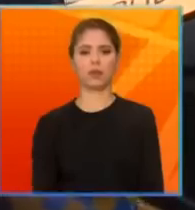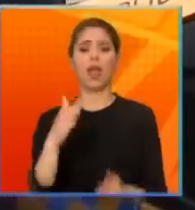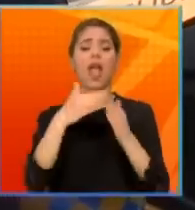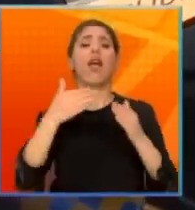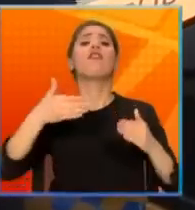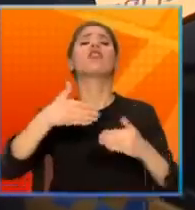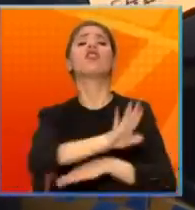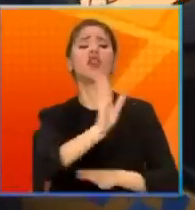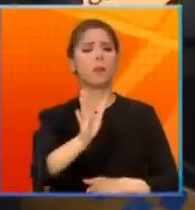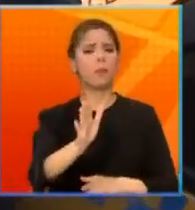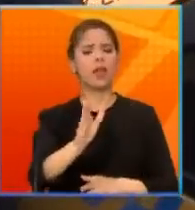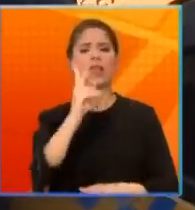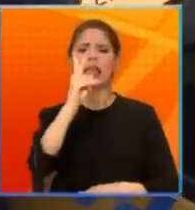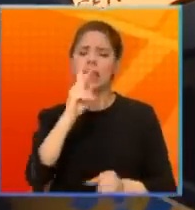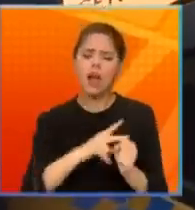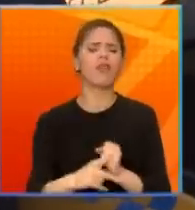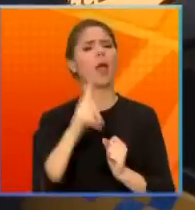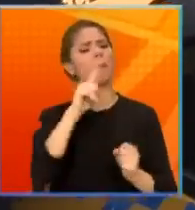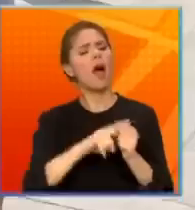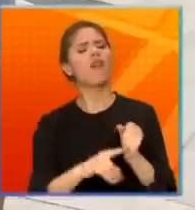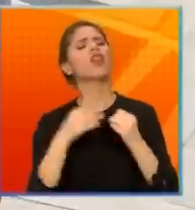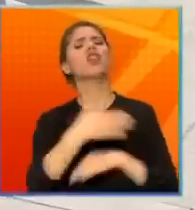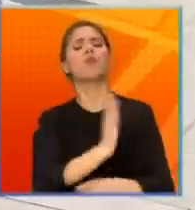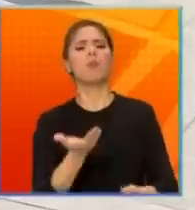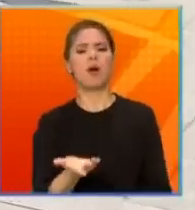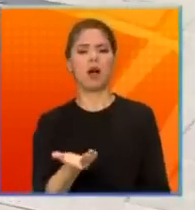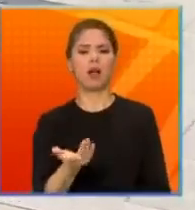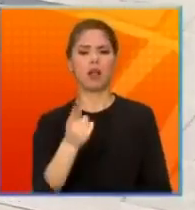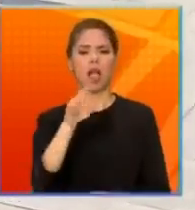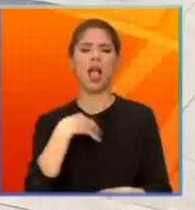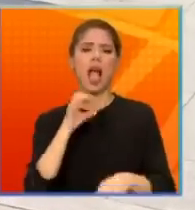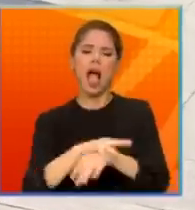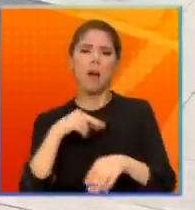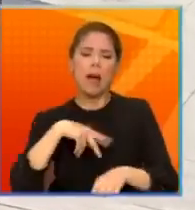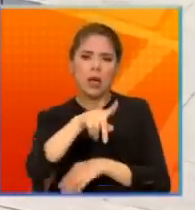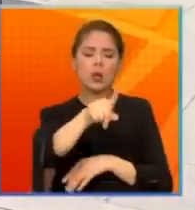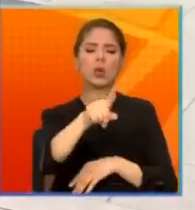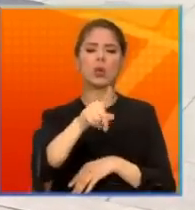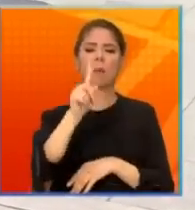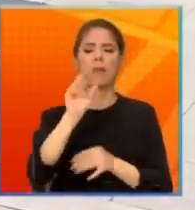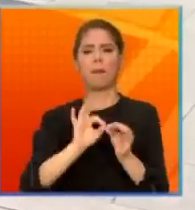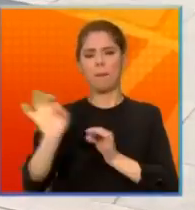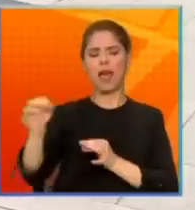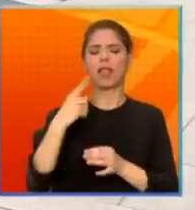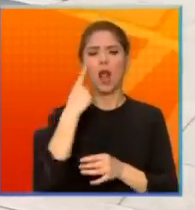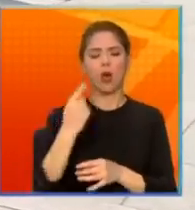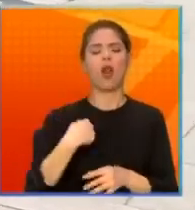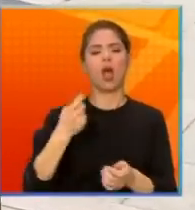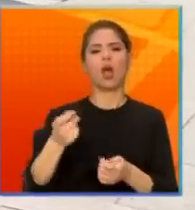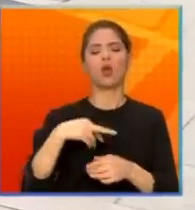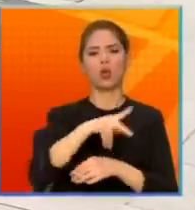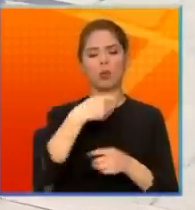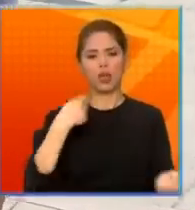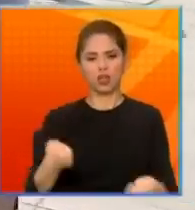Evinizden çıkmayın kardeşim ya. Bir hafta çıkmayın. Hemen yürüyüp geri döneceğiz. İnsanlardan bir metre uzakta yürümeye sosyal çalışıyoruz.